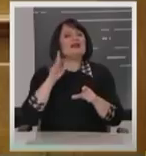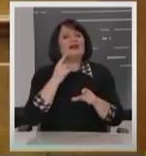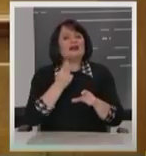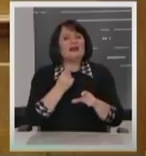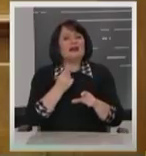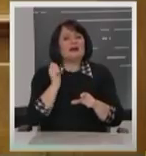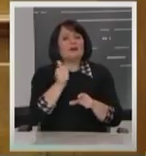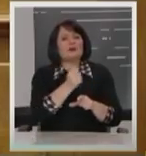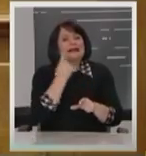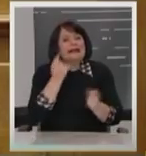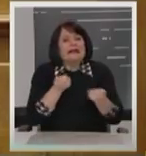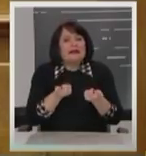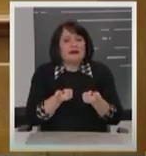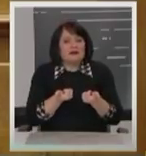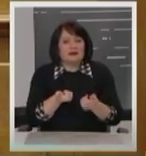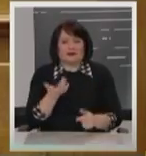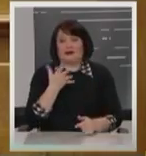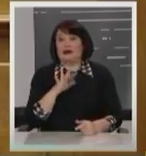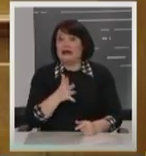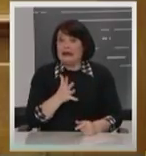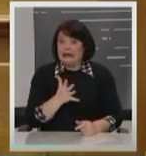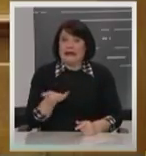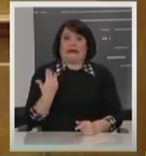Ή μήπως επειδή τα τελευταία χρόνια